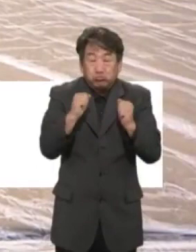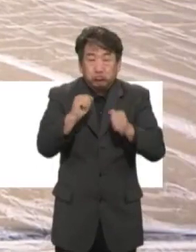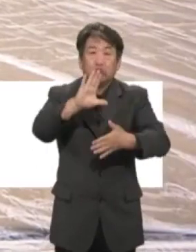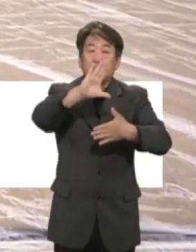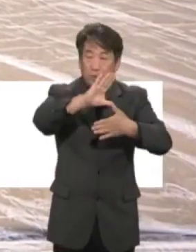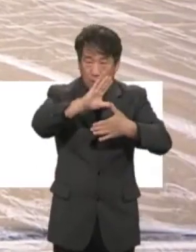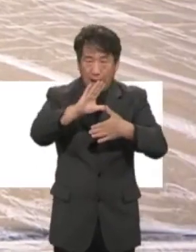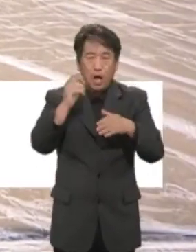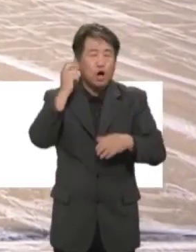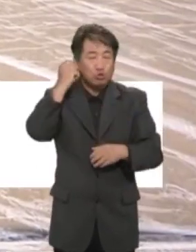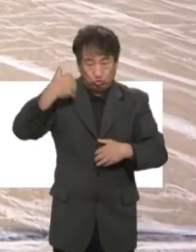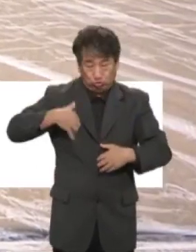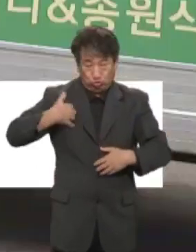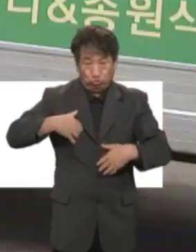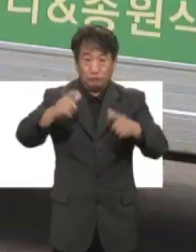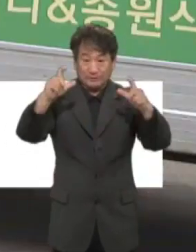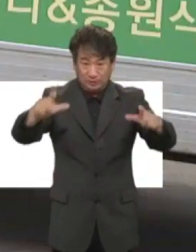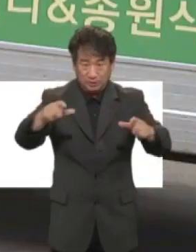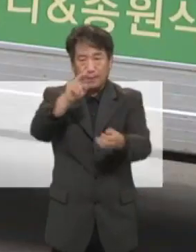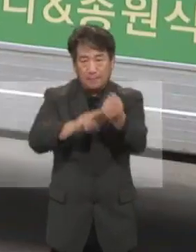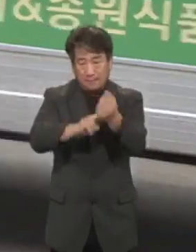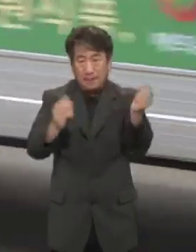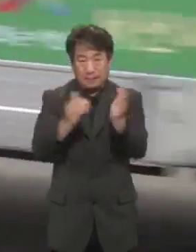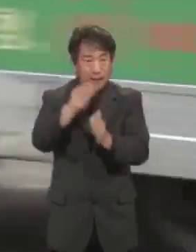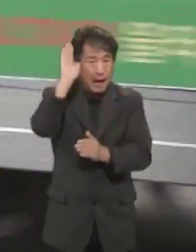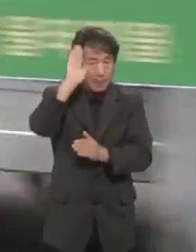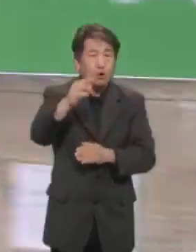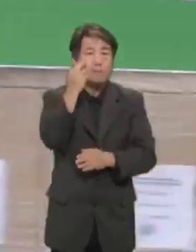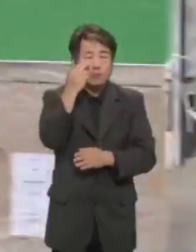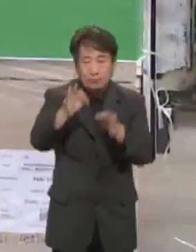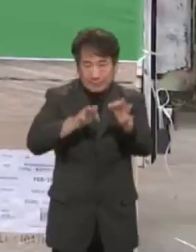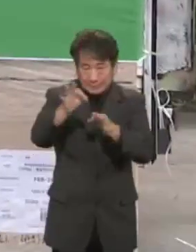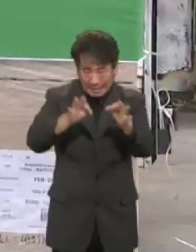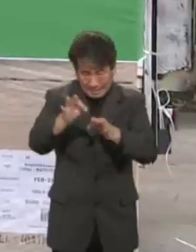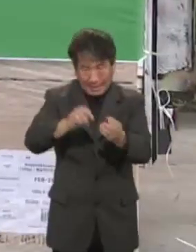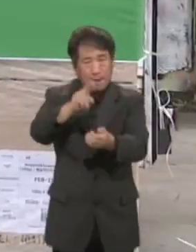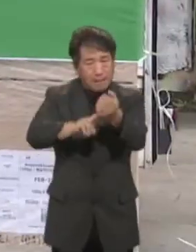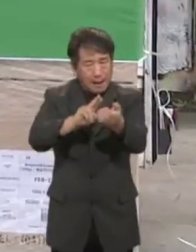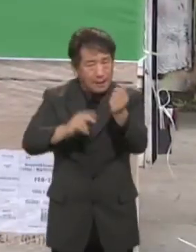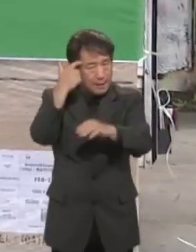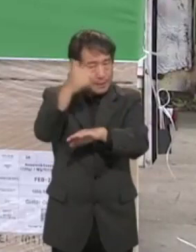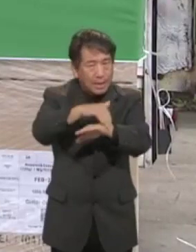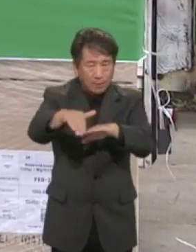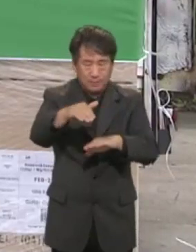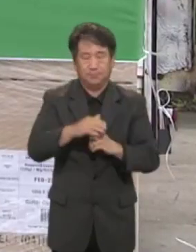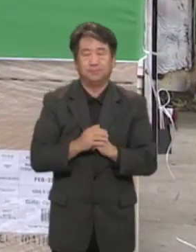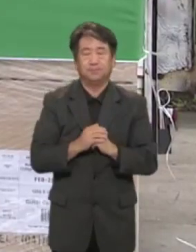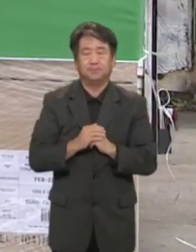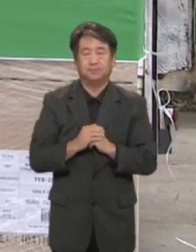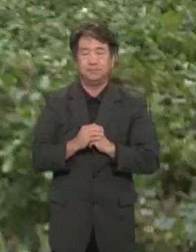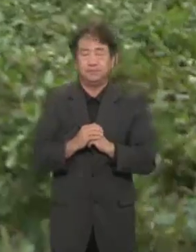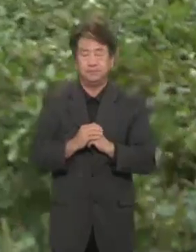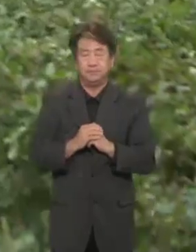11만 달러를 수출했으며 앞으로 본격적으로 미국 시장을 공략해 나갈 계획입니다